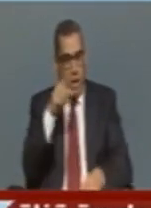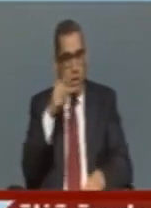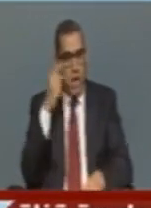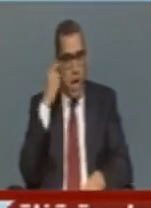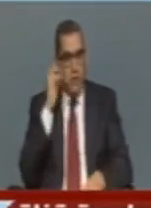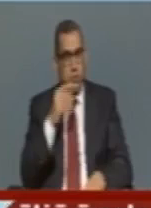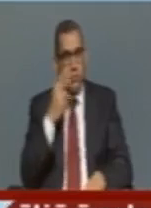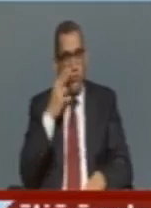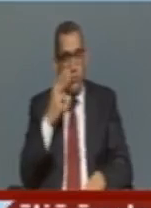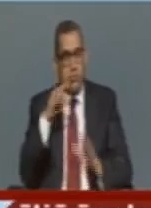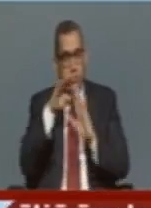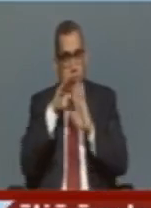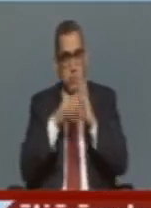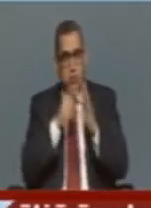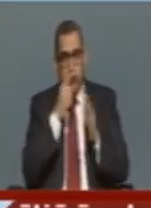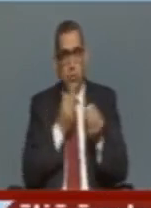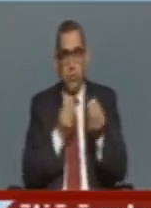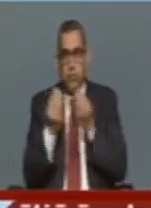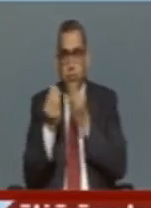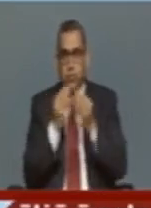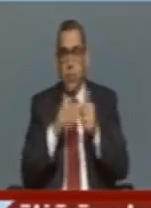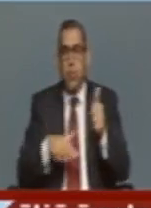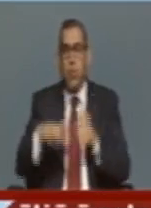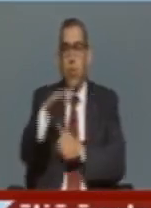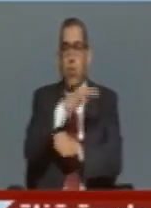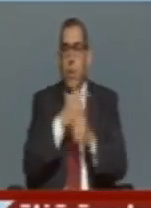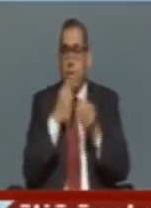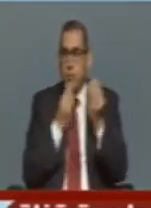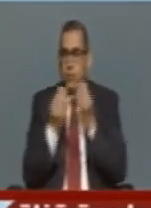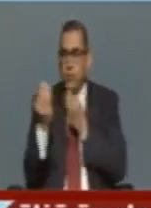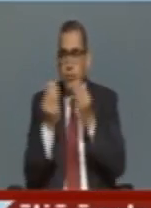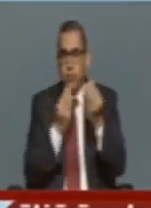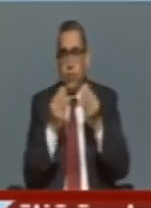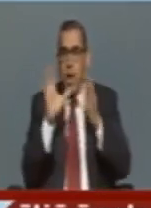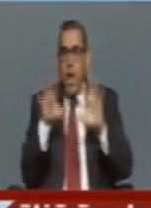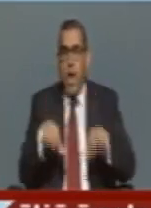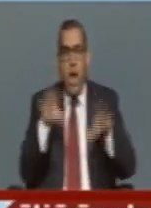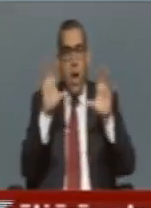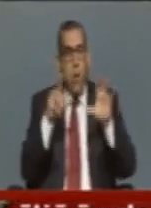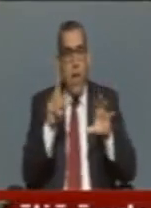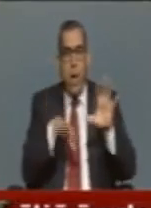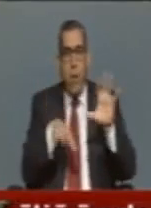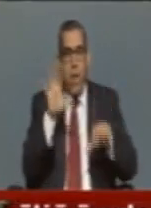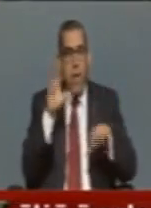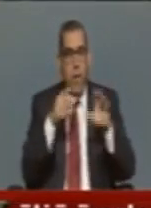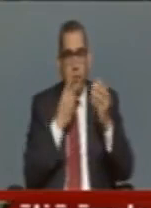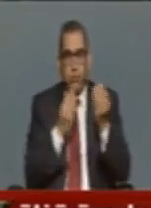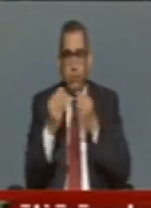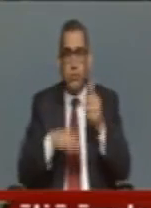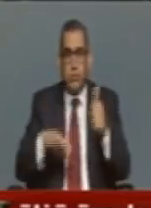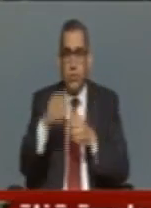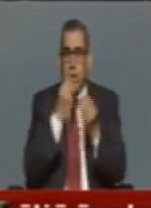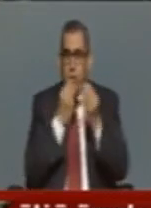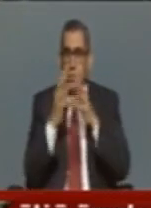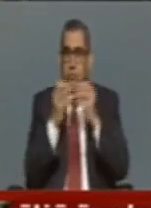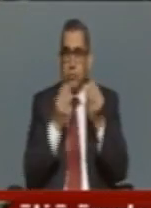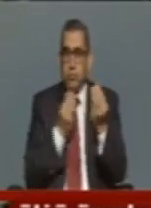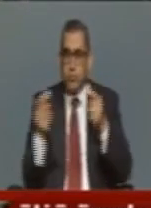ايوه حوار مجتمعي، تعالوا نتكلم مع بعضنا وتعالوا نبقى احنا أيوة أيوة مستعدين، يبقى عندنا يعني